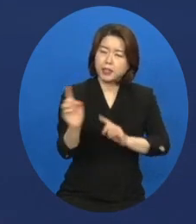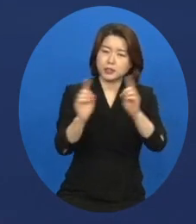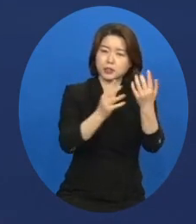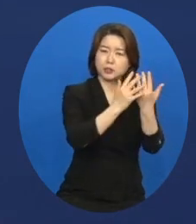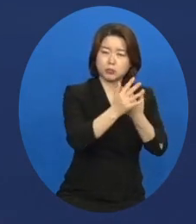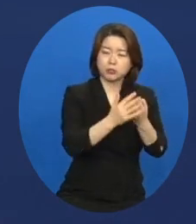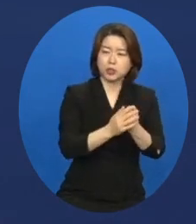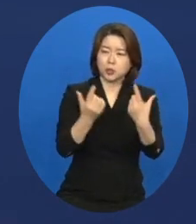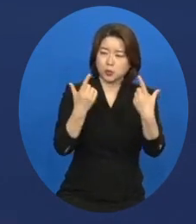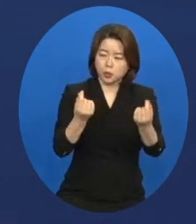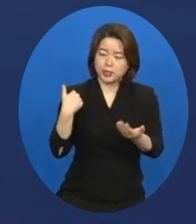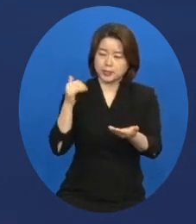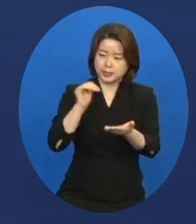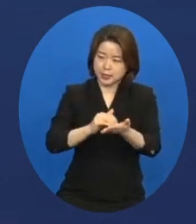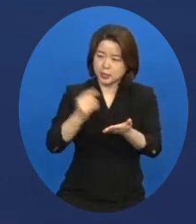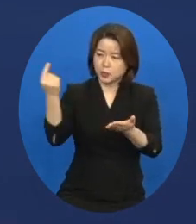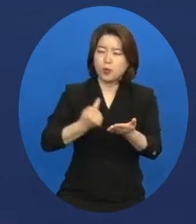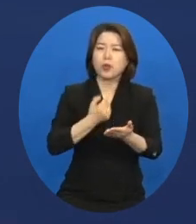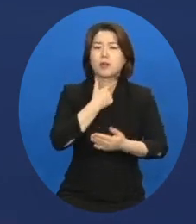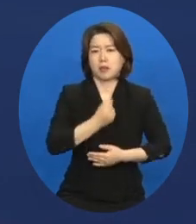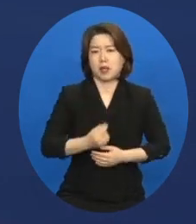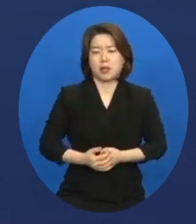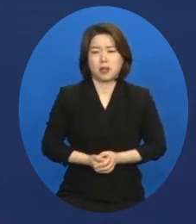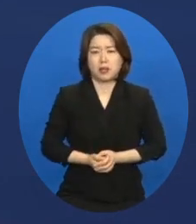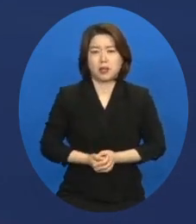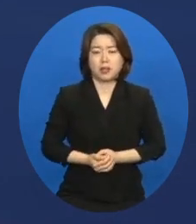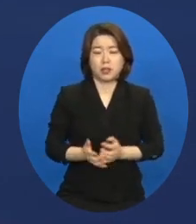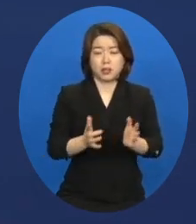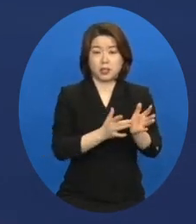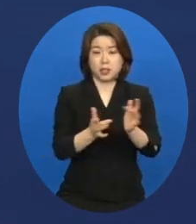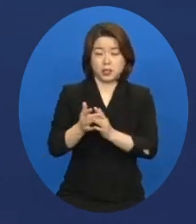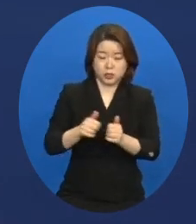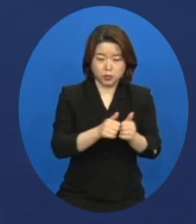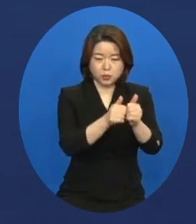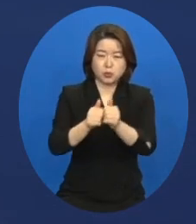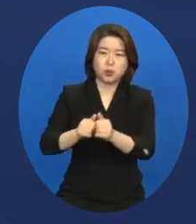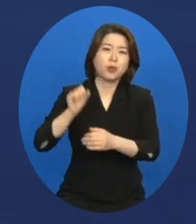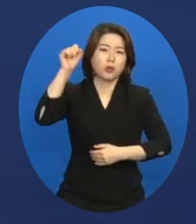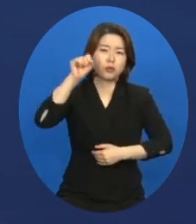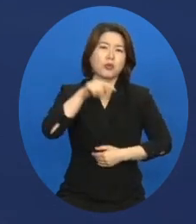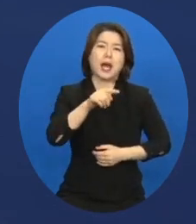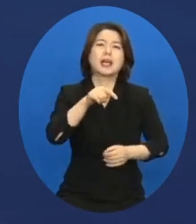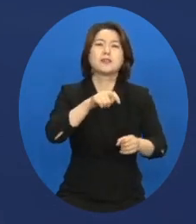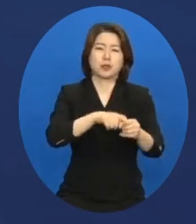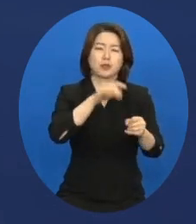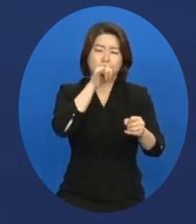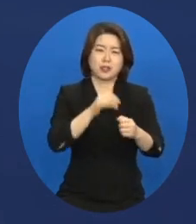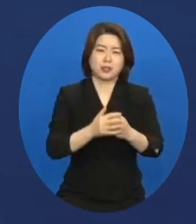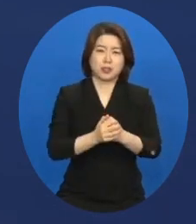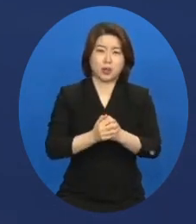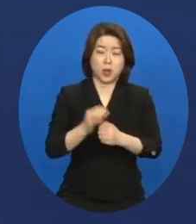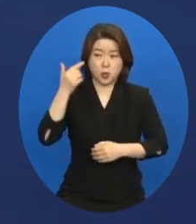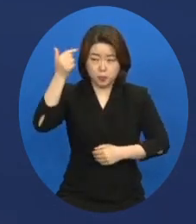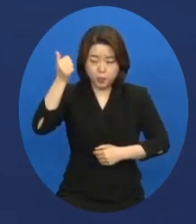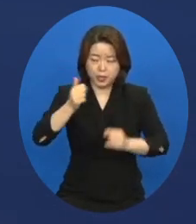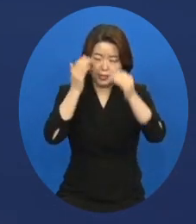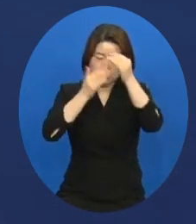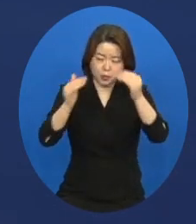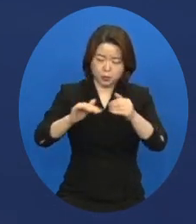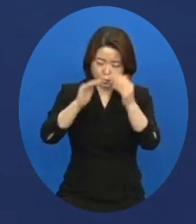반드시 임해야 한다고 믿습니다. 그래서 예수 동행운동을 하는 겁니다. 목회자들과 성도들 모두가